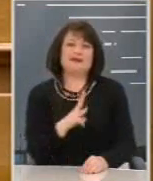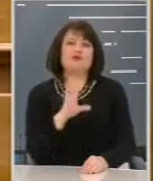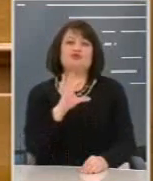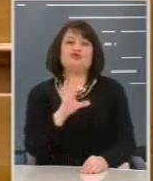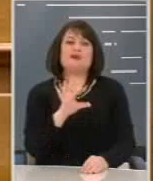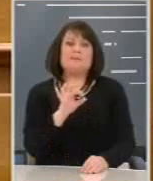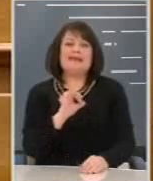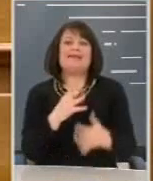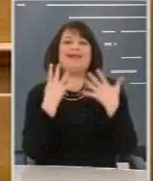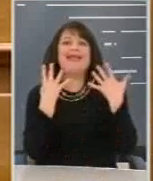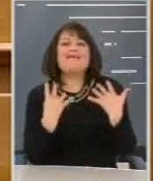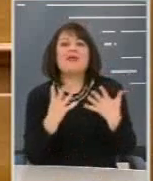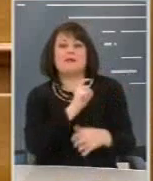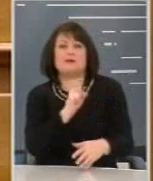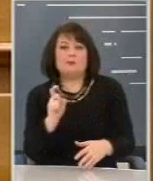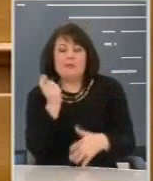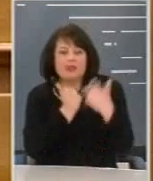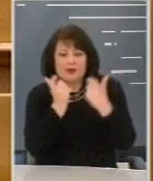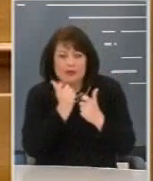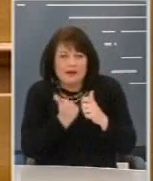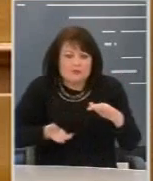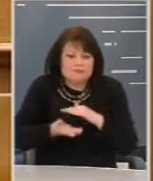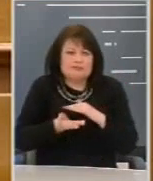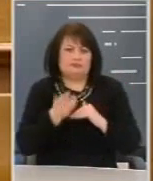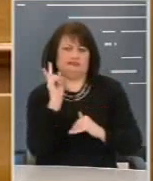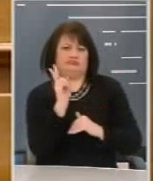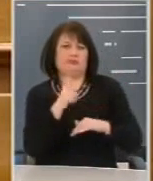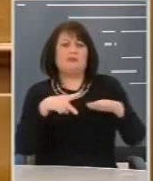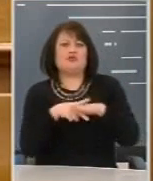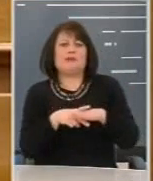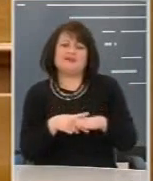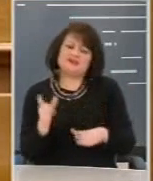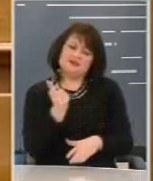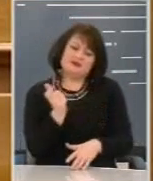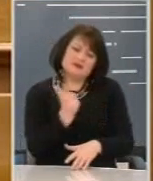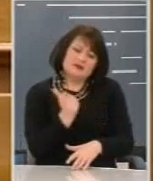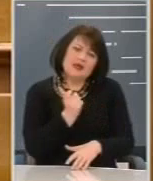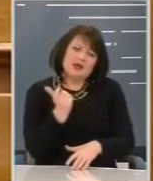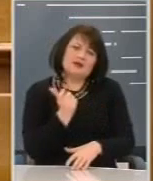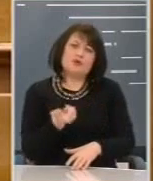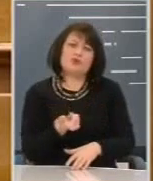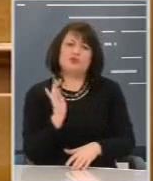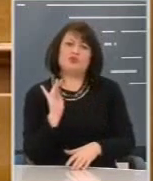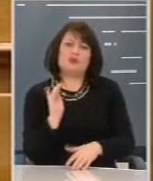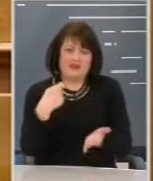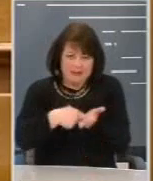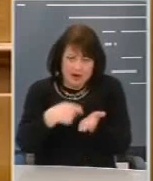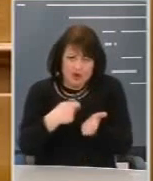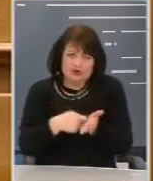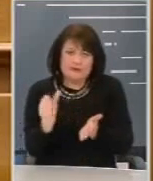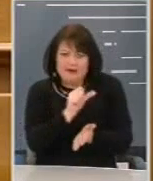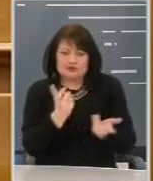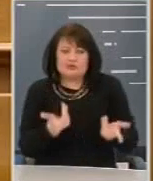359 εκατομμύρια έχουμε καταγγείλει στις τράπεζες. Και το πολιτικό ερώτημα που είναι ευλόγως προκύπτει είναι: τι θα γίνει, ρε παιδιά, με αυτά τα δάνεια, θα τα πληρώσετε?